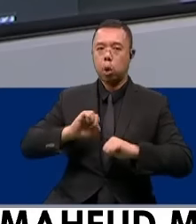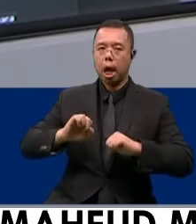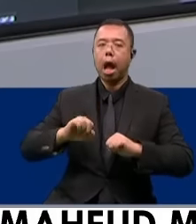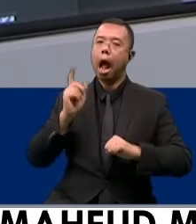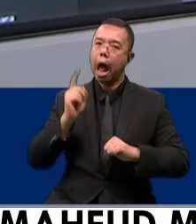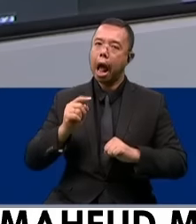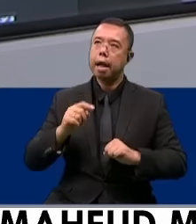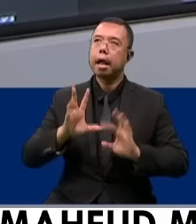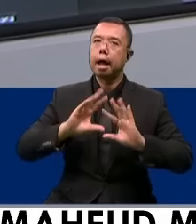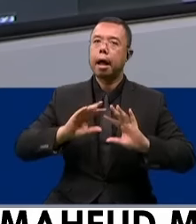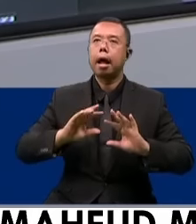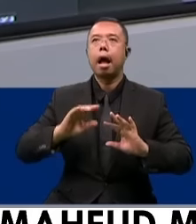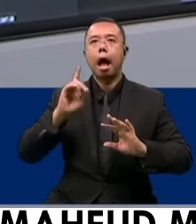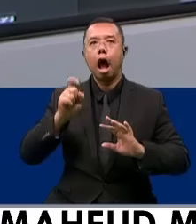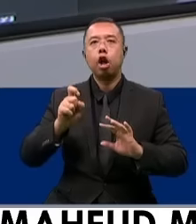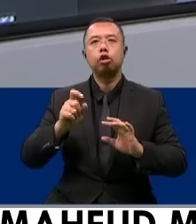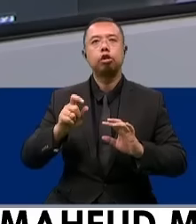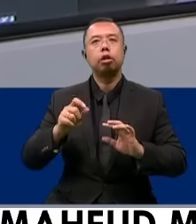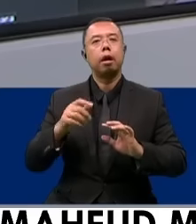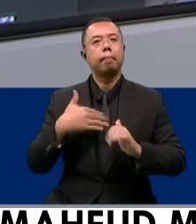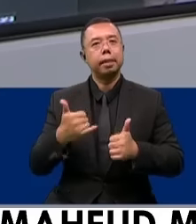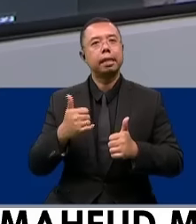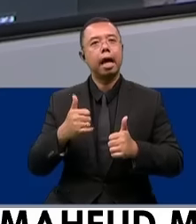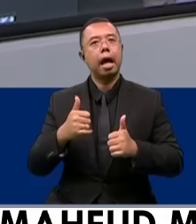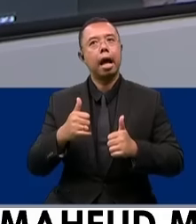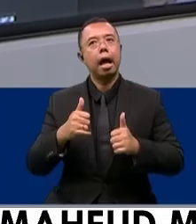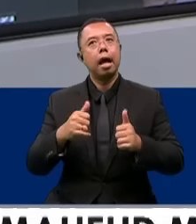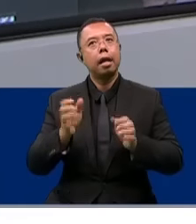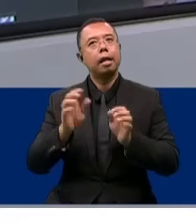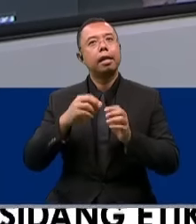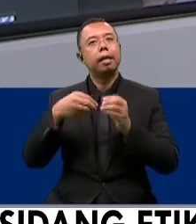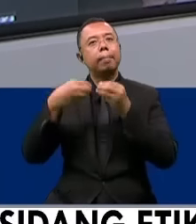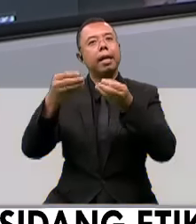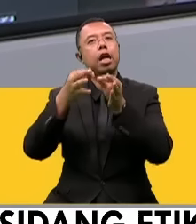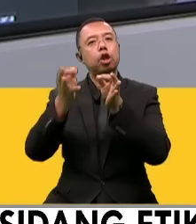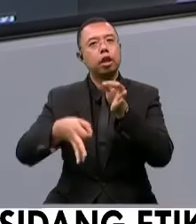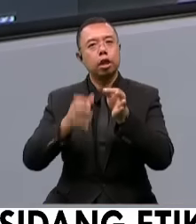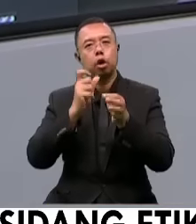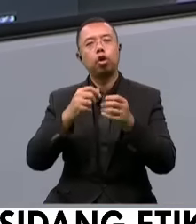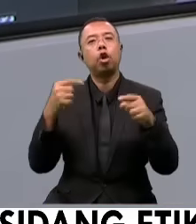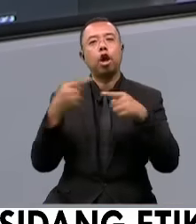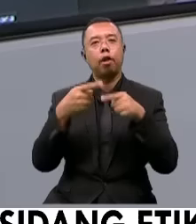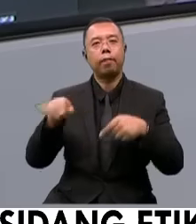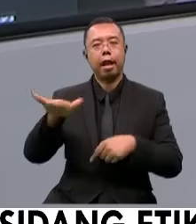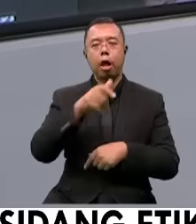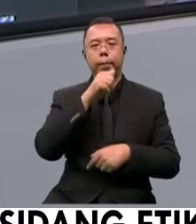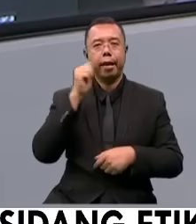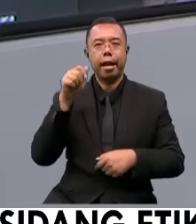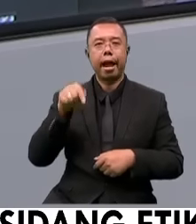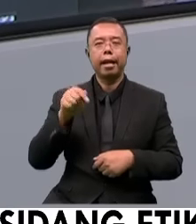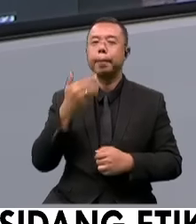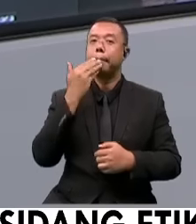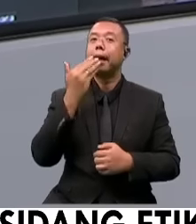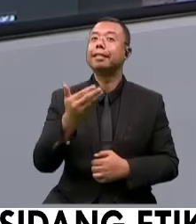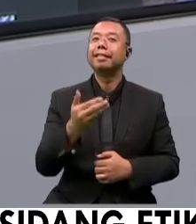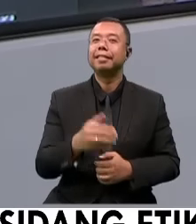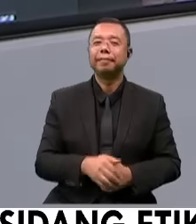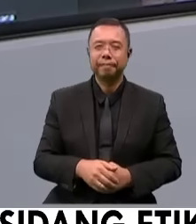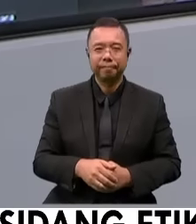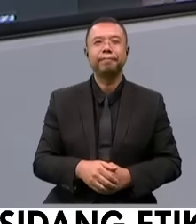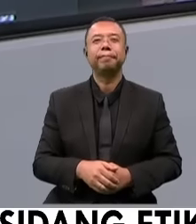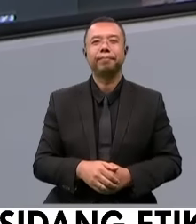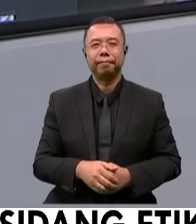bisa dipastikan untuk memastikan eh konflik laut merah ini segera usai Terima kasih Prof hikmah Anto Juana pakar hubungan